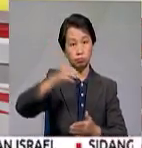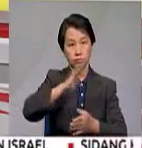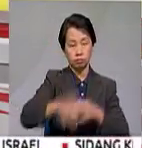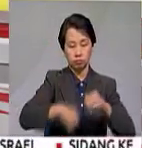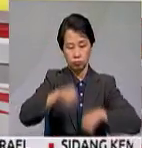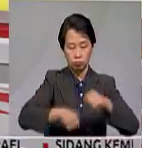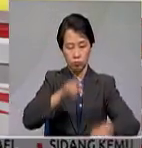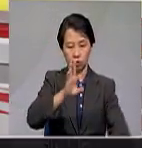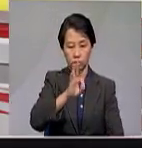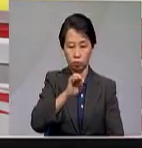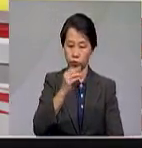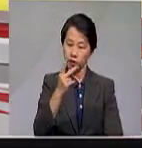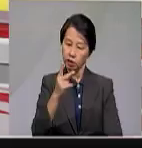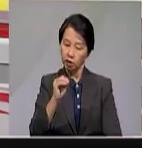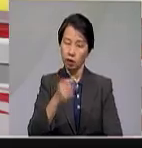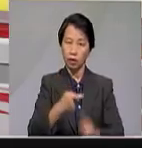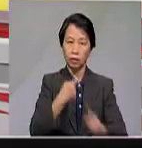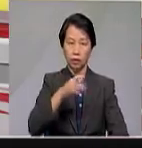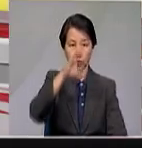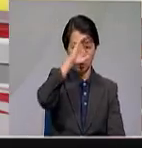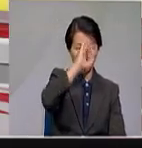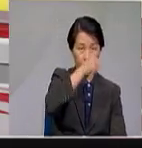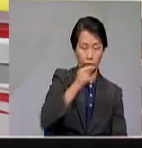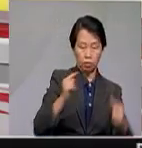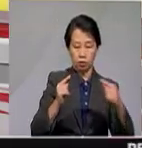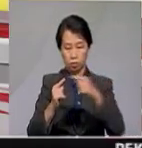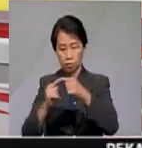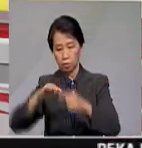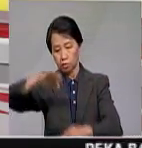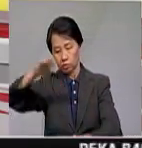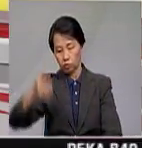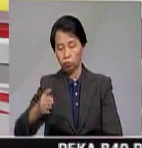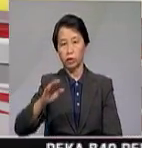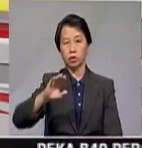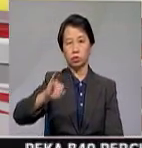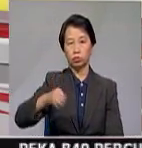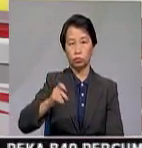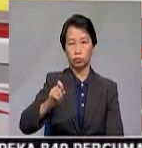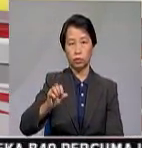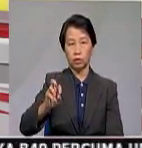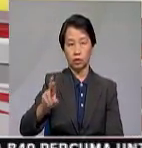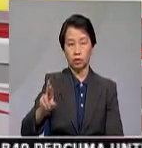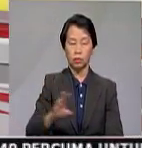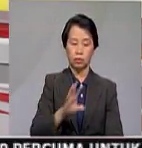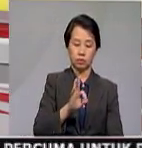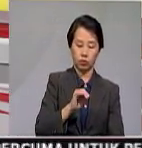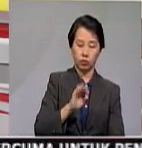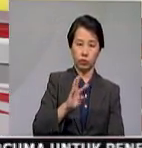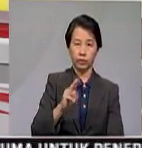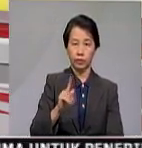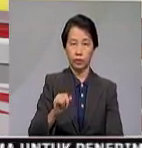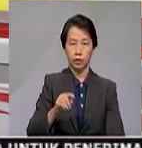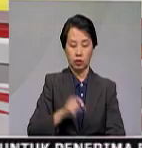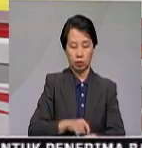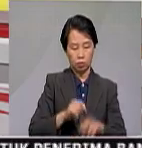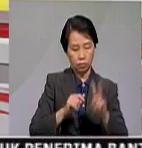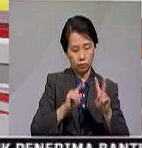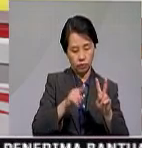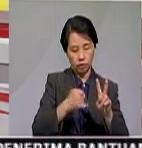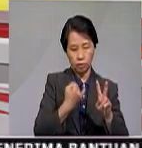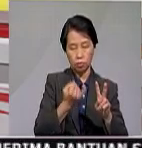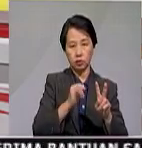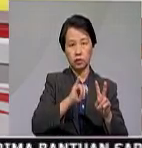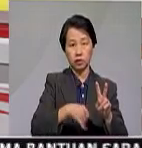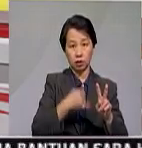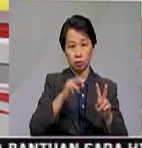kayuhan 90 km dari Cyberjaya ke Bukit Jugra sejauh 90 km dengan catatan masa 2 jam 2 minit 8